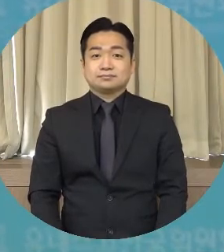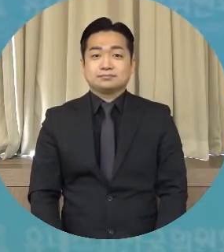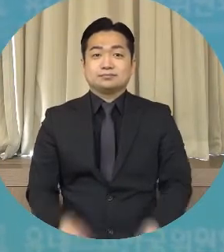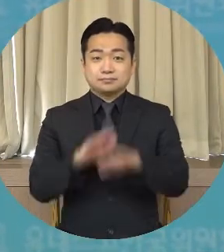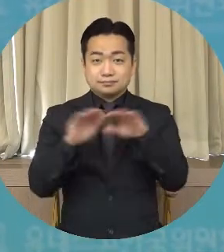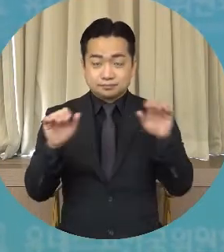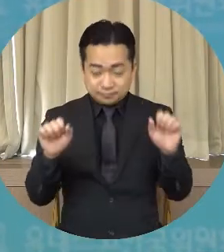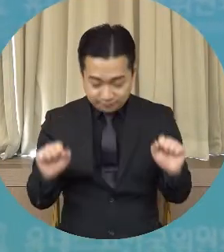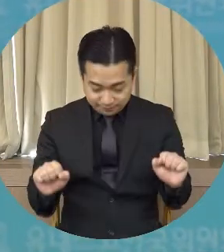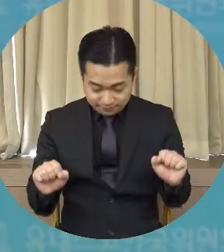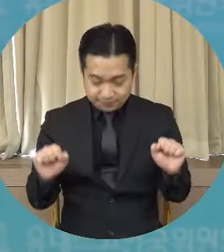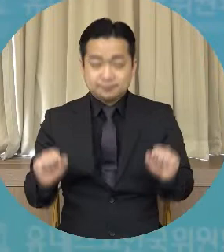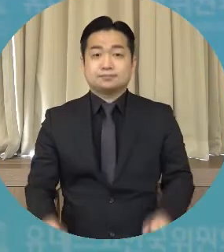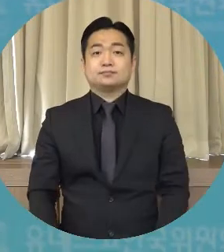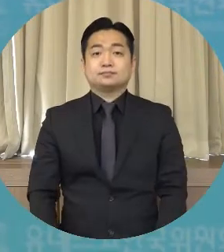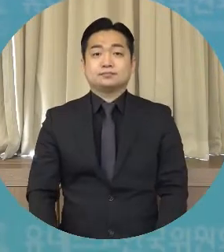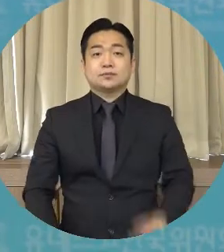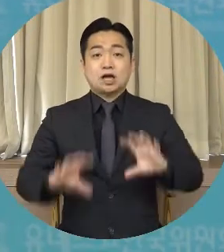안녕하십니까.